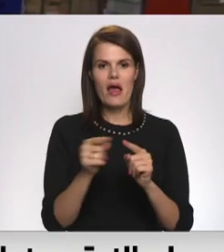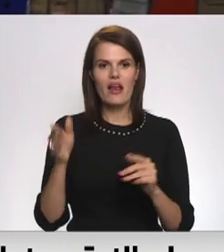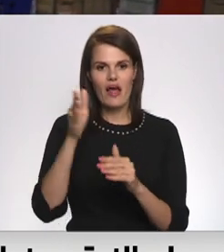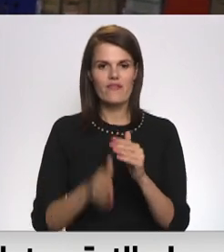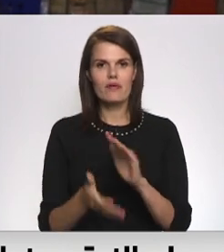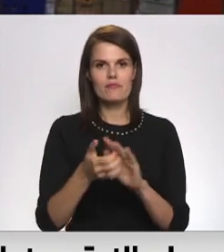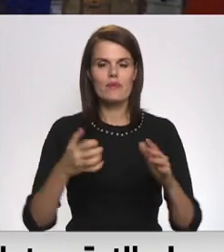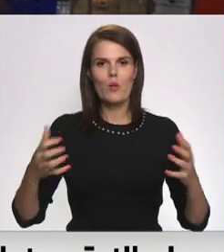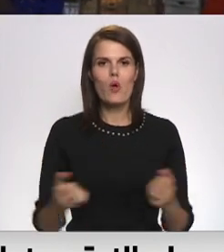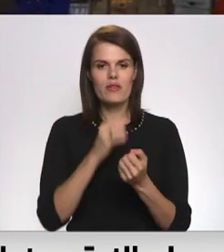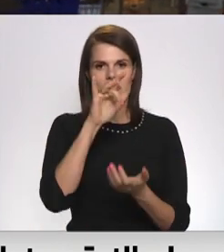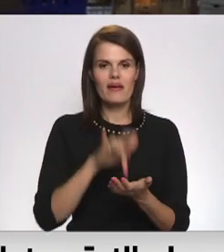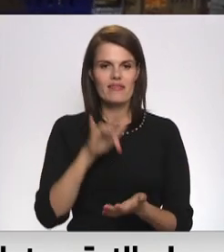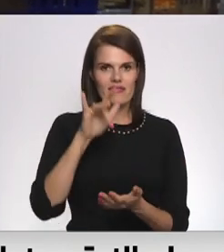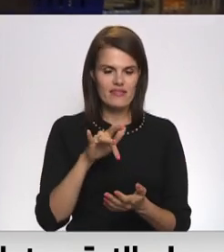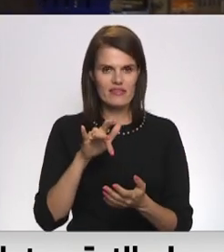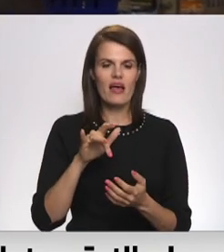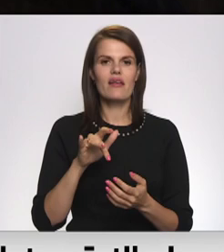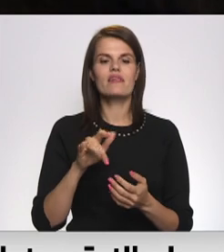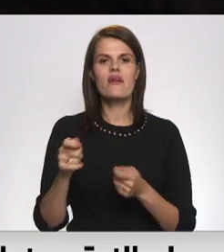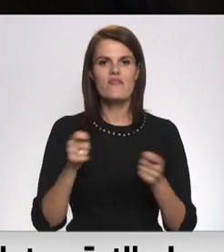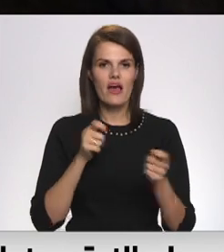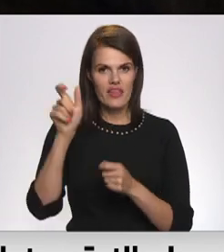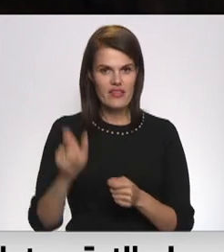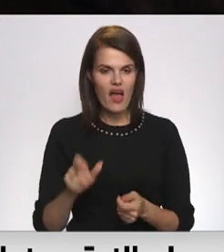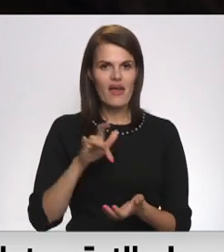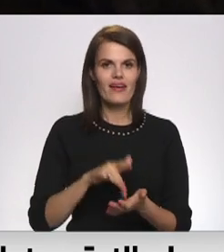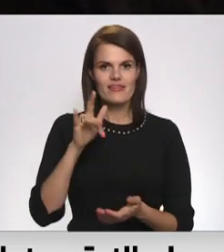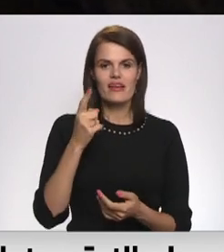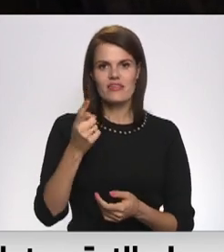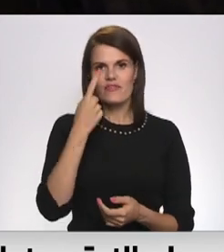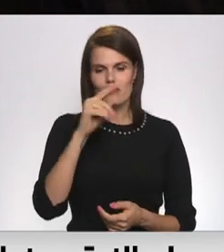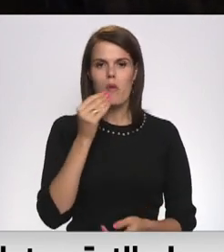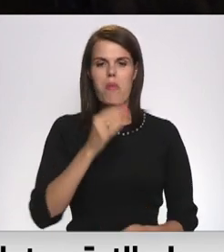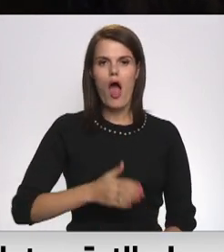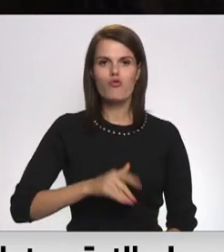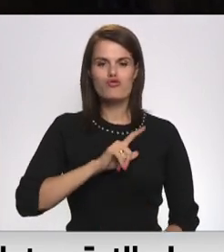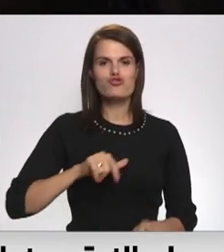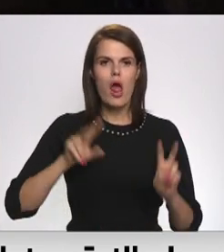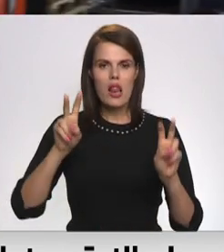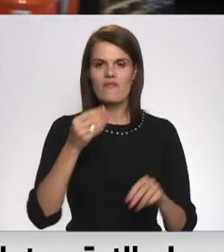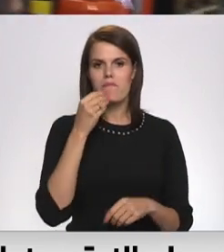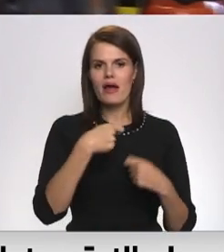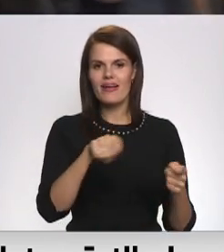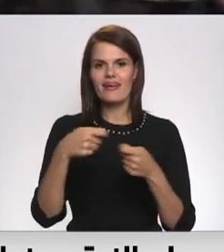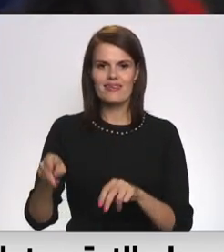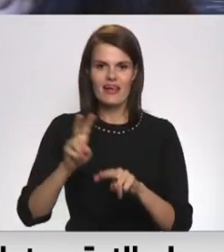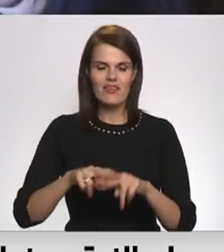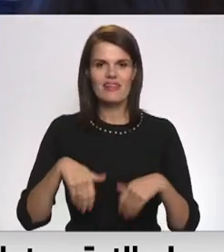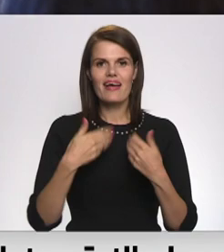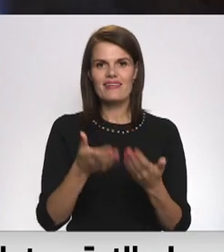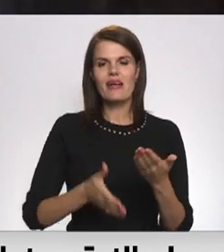ieradusies nodibinājuma centras Valdardze vadītāja. Centrs ir viena no pēdušai Latvijai pārtikas izdales vietām, sniedzot